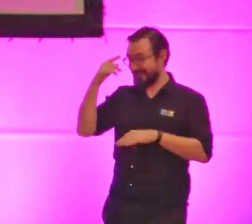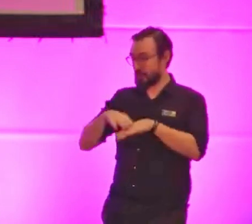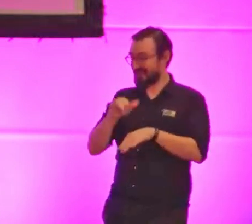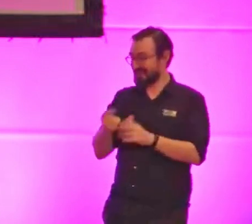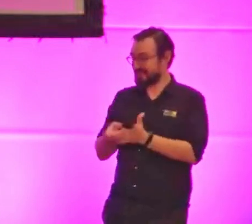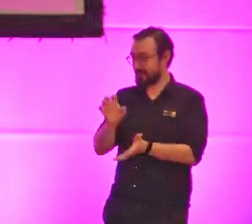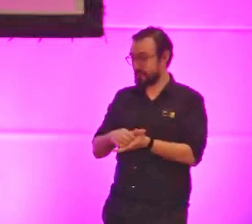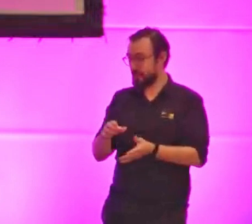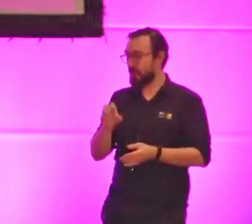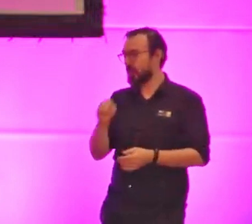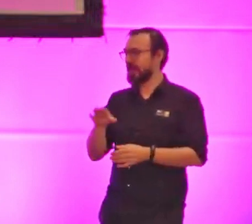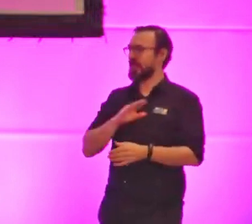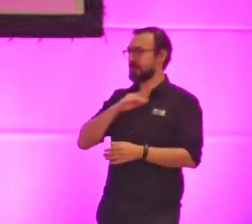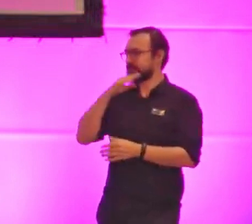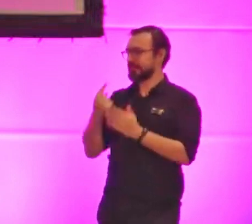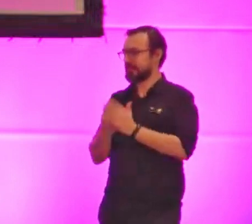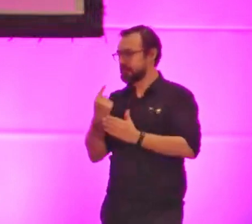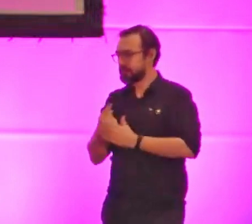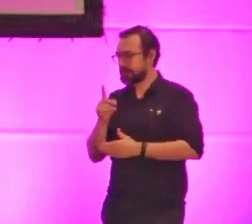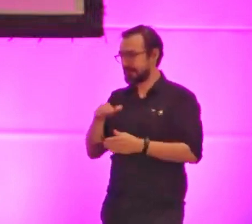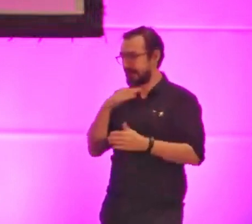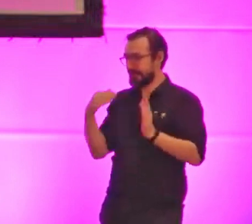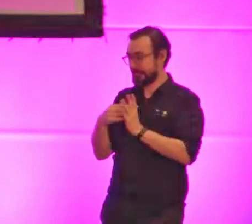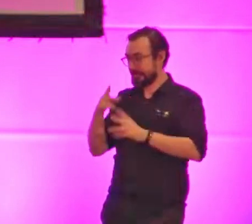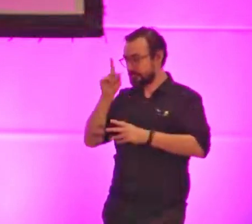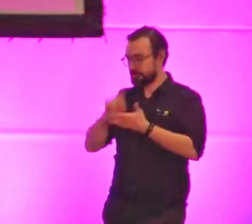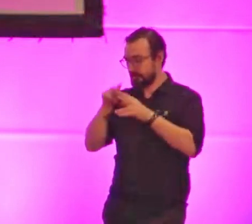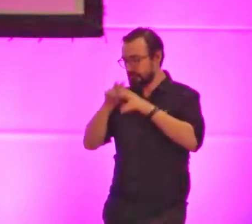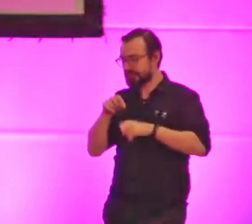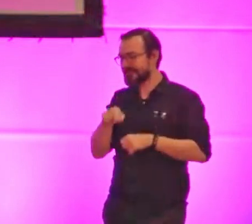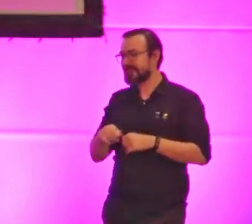i den situationen? Om ni hade resurser så det räckte till att utreda det här?